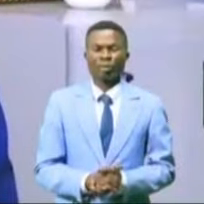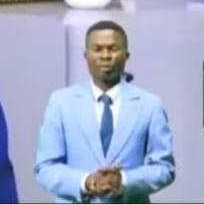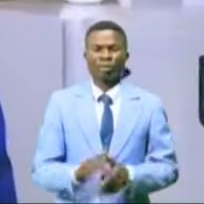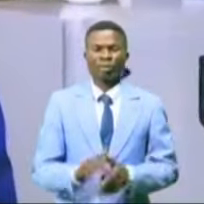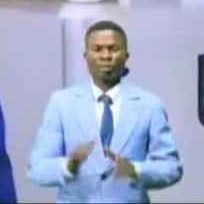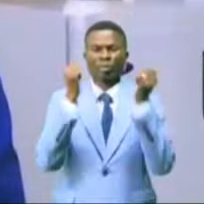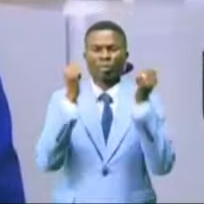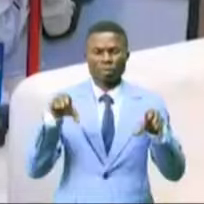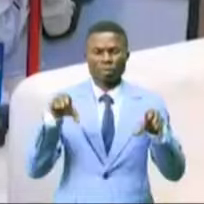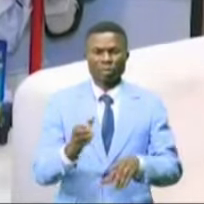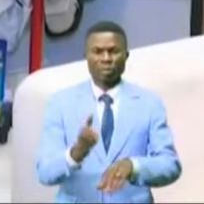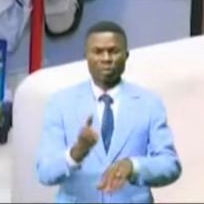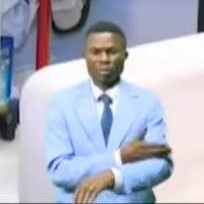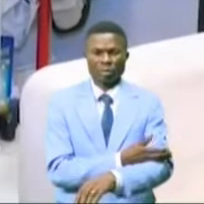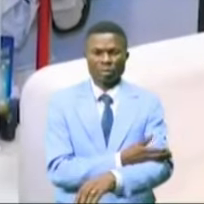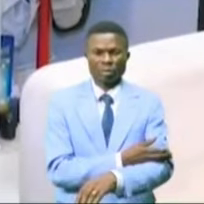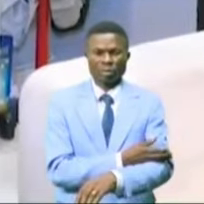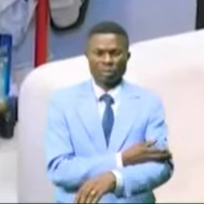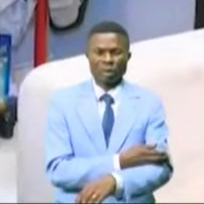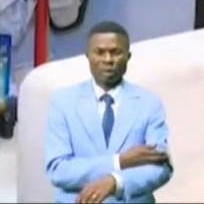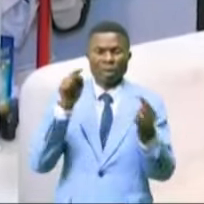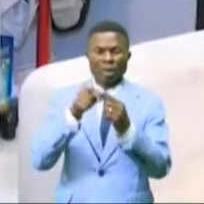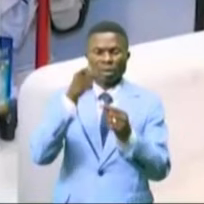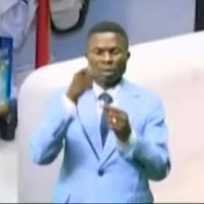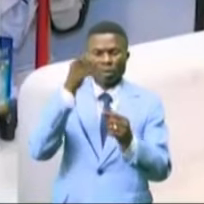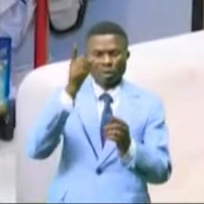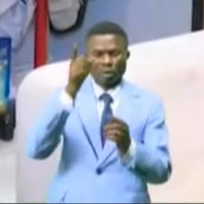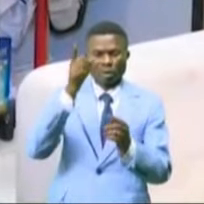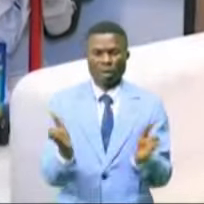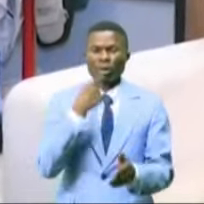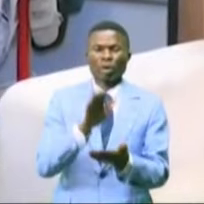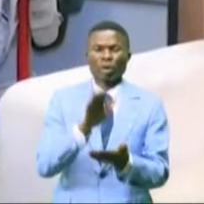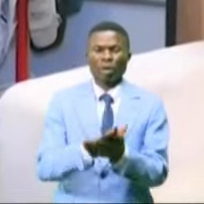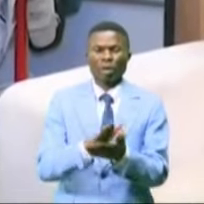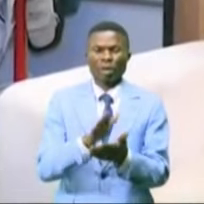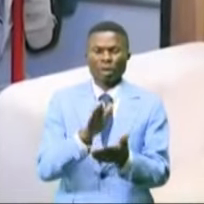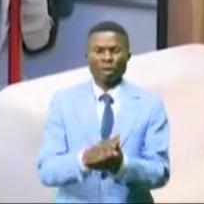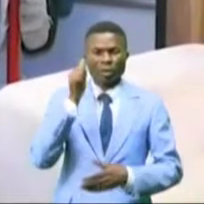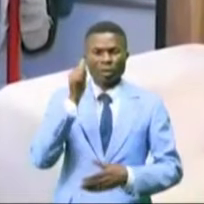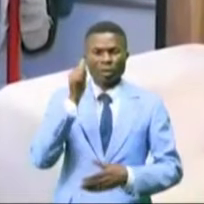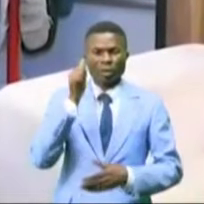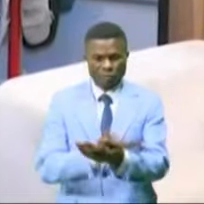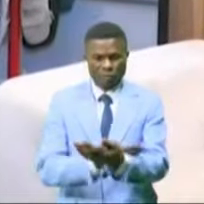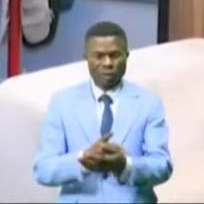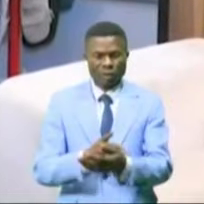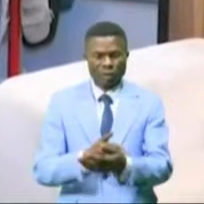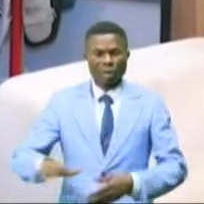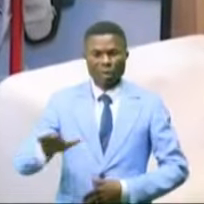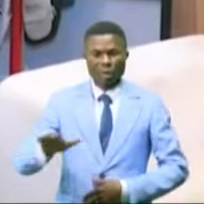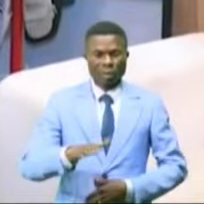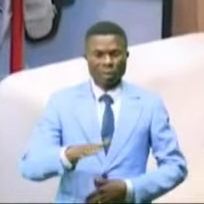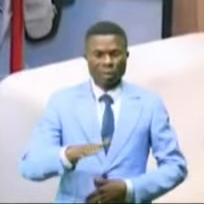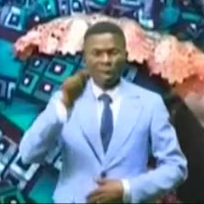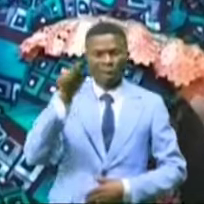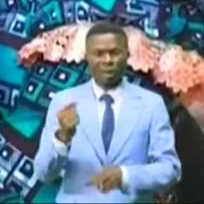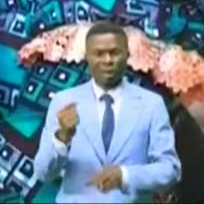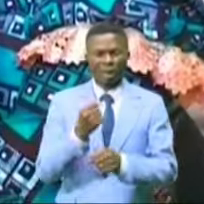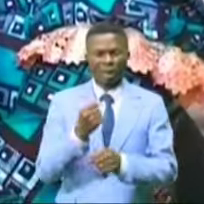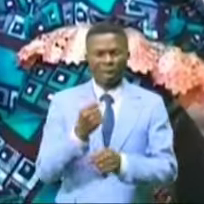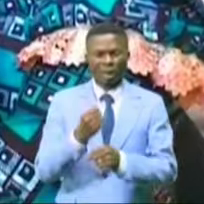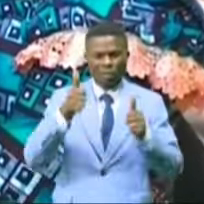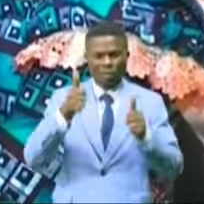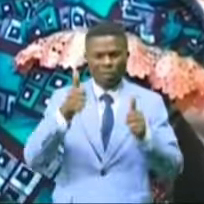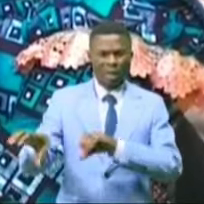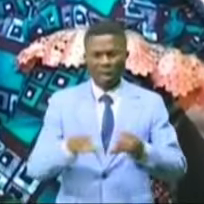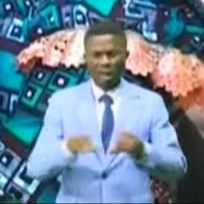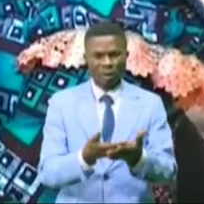L'association Congo Émergence qui a propagé ainsi les pays qui sont dans leur domaine